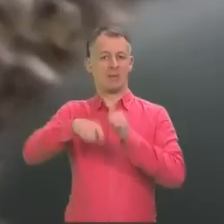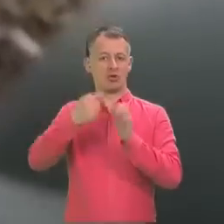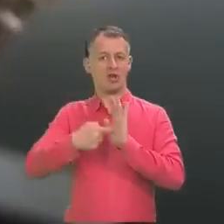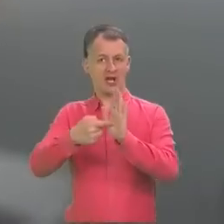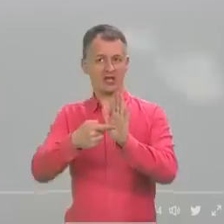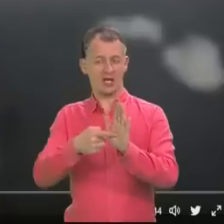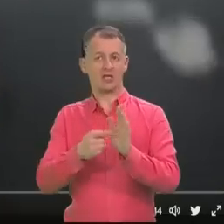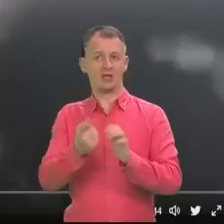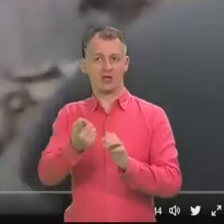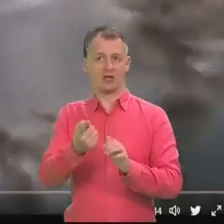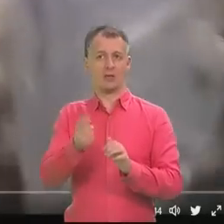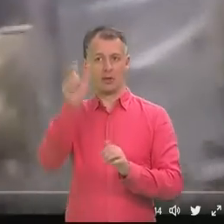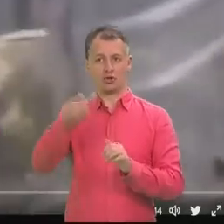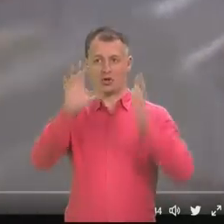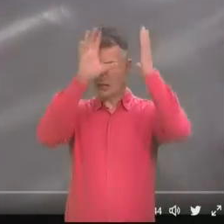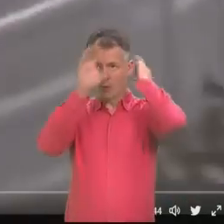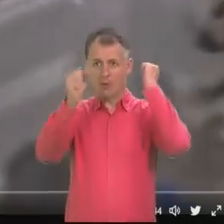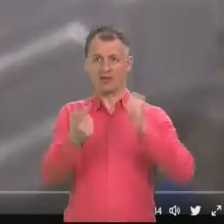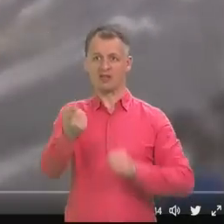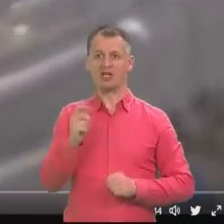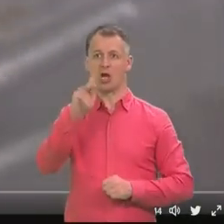diplomat din Kosovo.